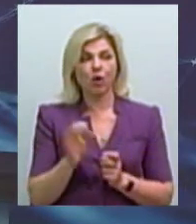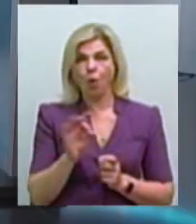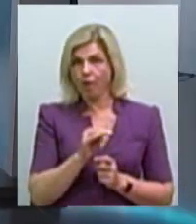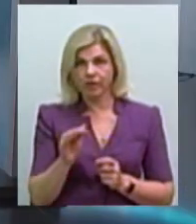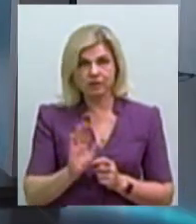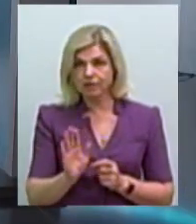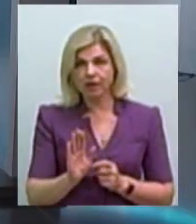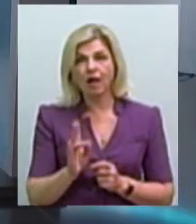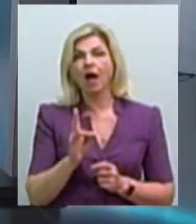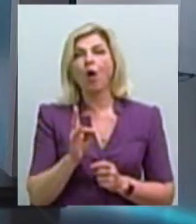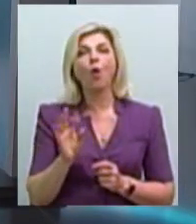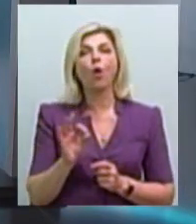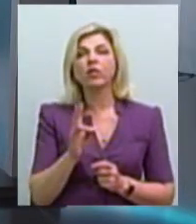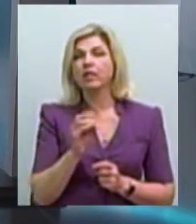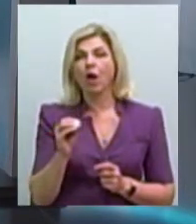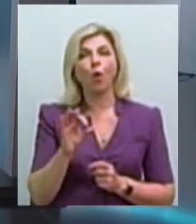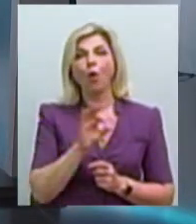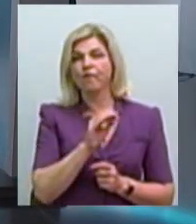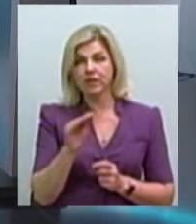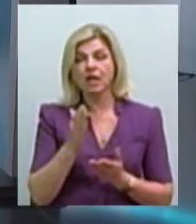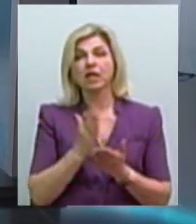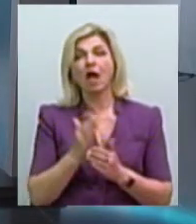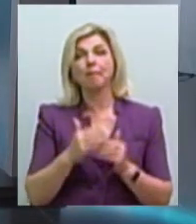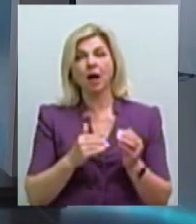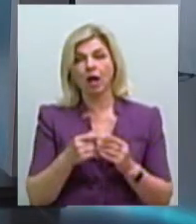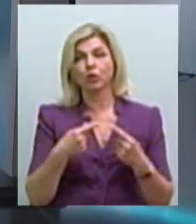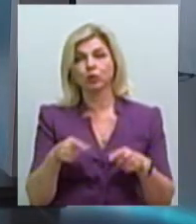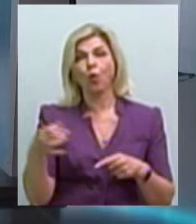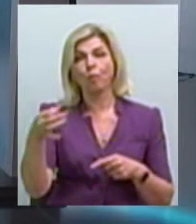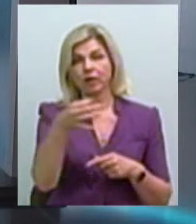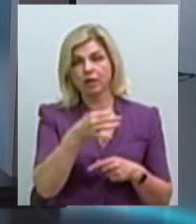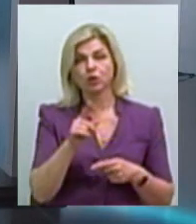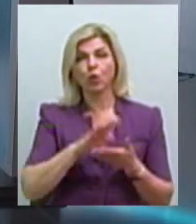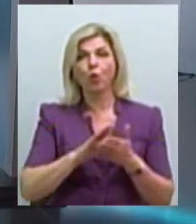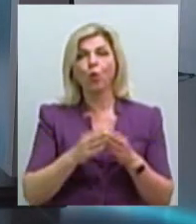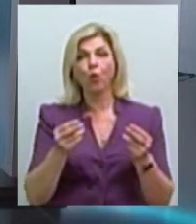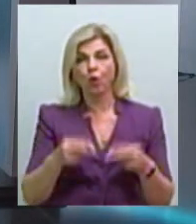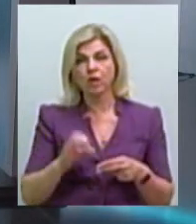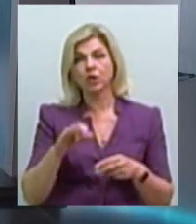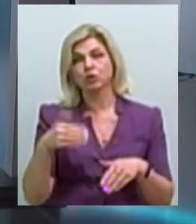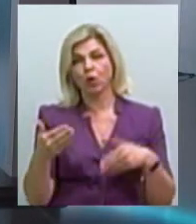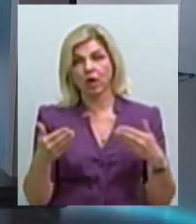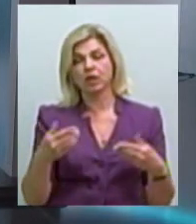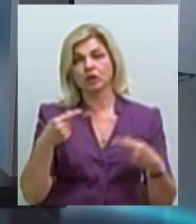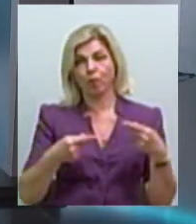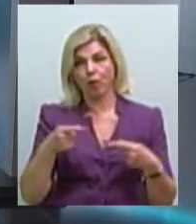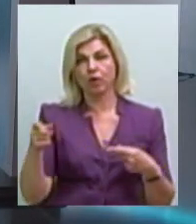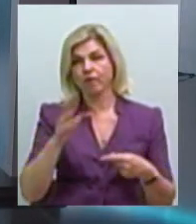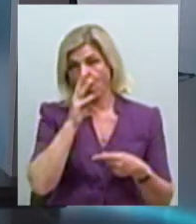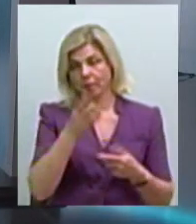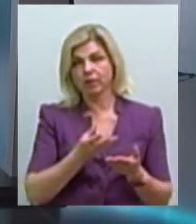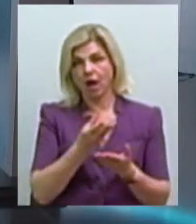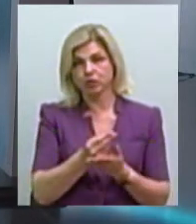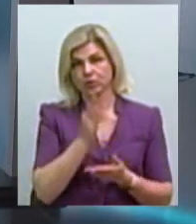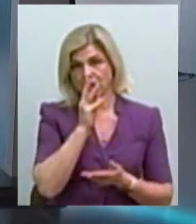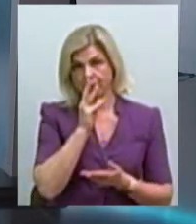самозвісно? А неофіційно взагалі є практика в інших областях, що укладається угода зі сторонами спору, і вони оплачують їм